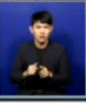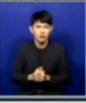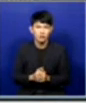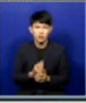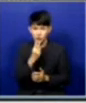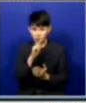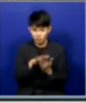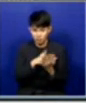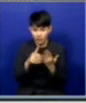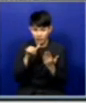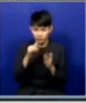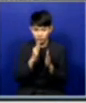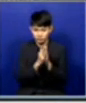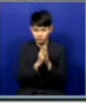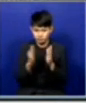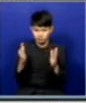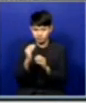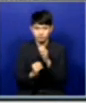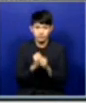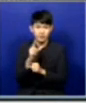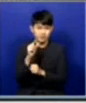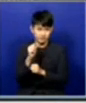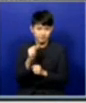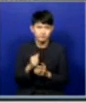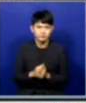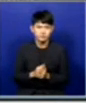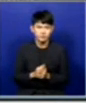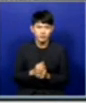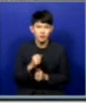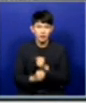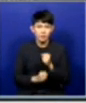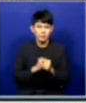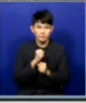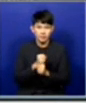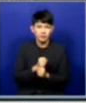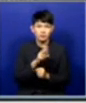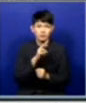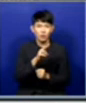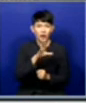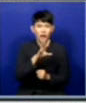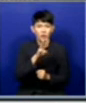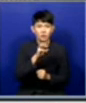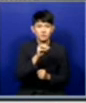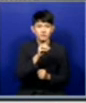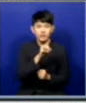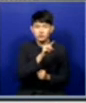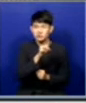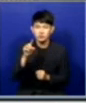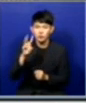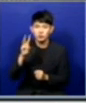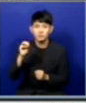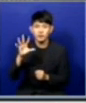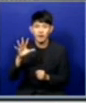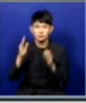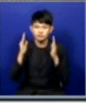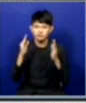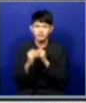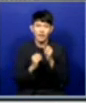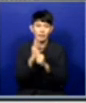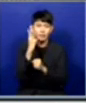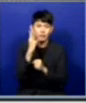นั้นบอกว่าปีพุทธศักราช2561ถึง65 5ปีนี้ร้อยละ10